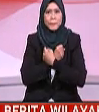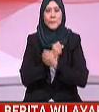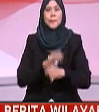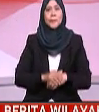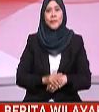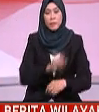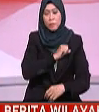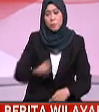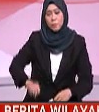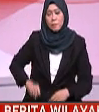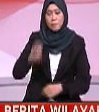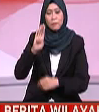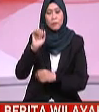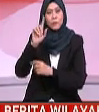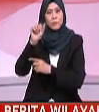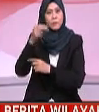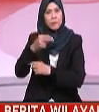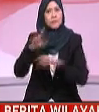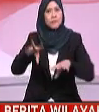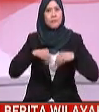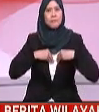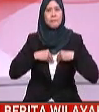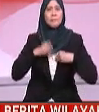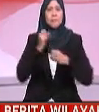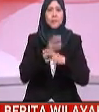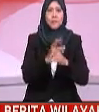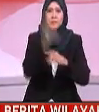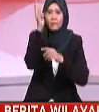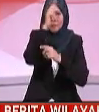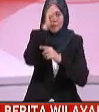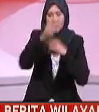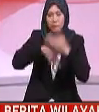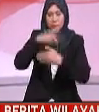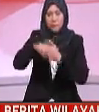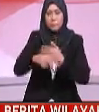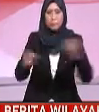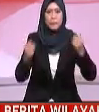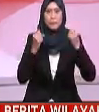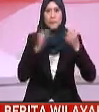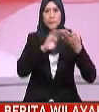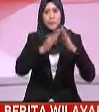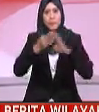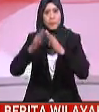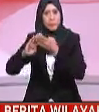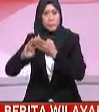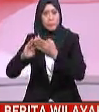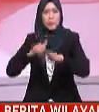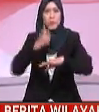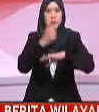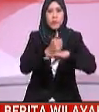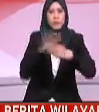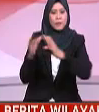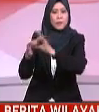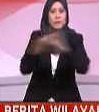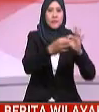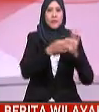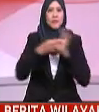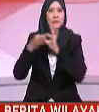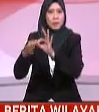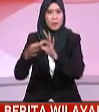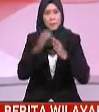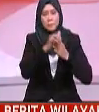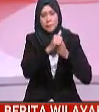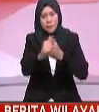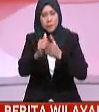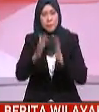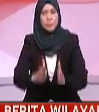Abdullah juga menyambut baik usaha kerajaan dalam rangka program pemerkasaan komuniti yang mewujudkan kerjasama antara